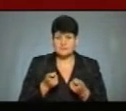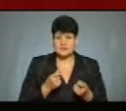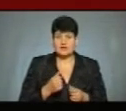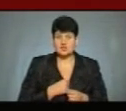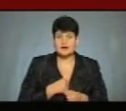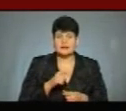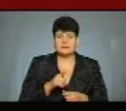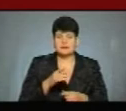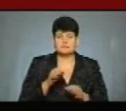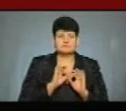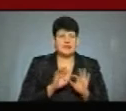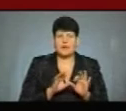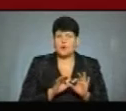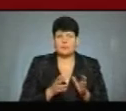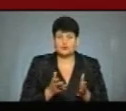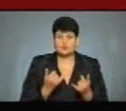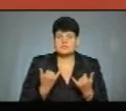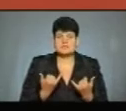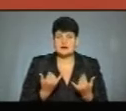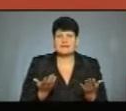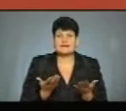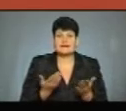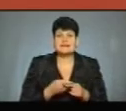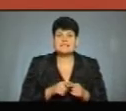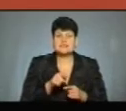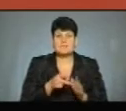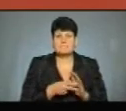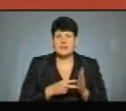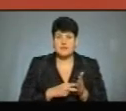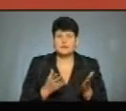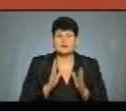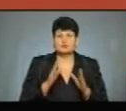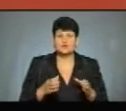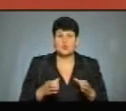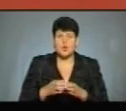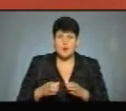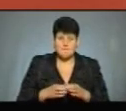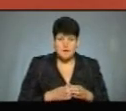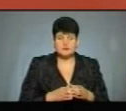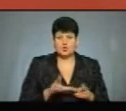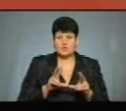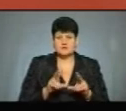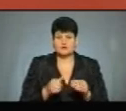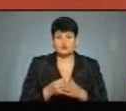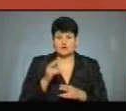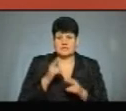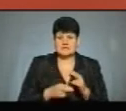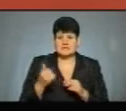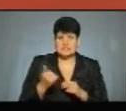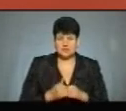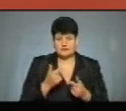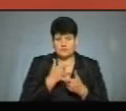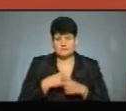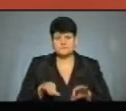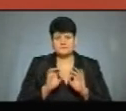там не коментують наразі, які ці плани, які будуть громади. Обіцяють, що до кінця тижня інформацію